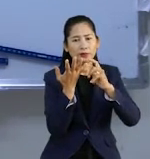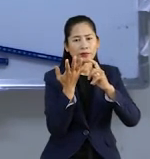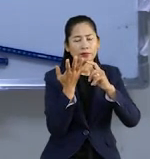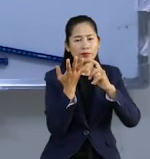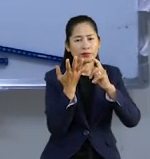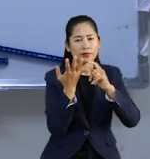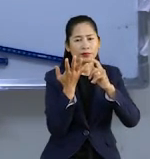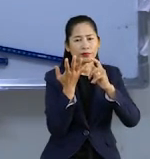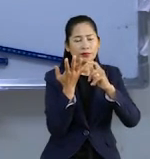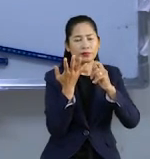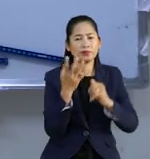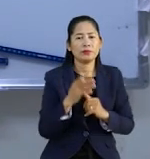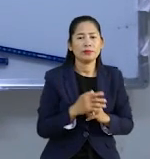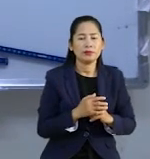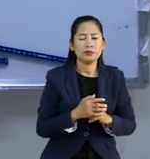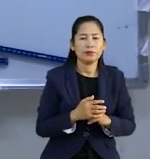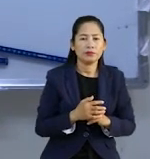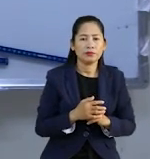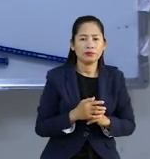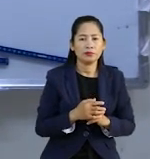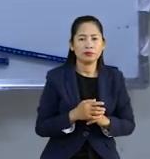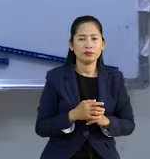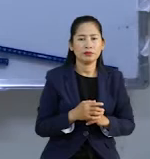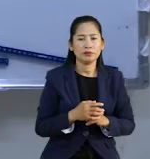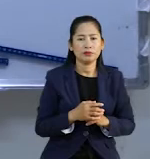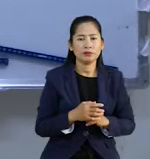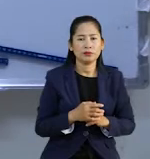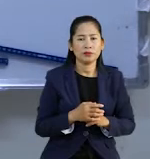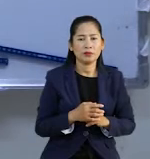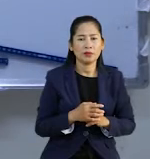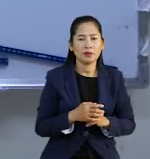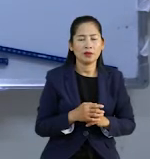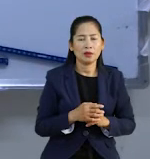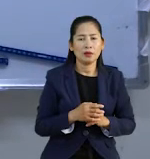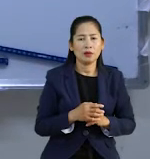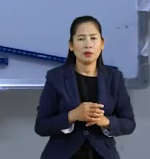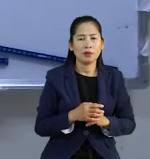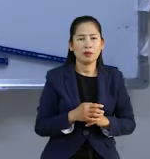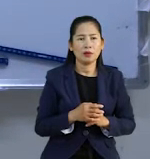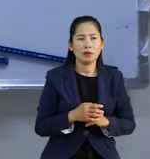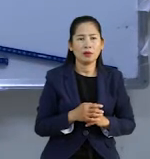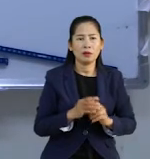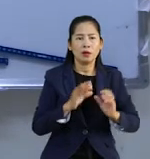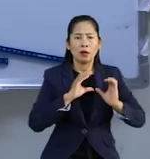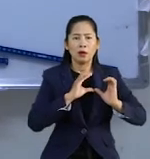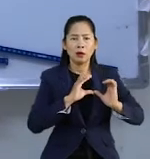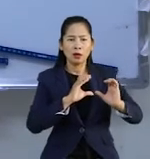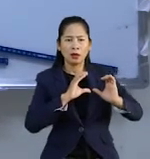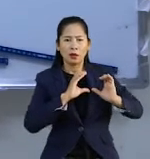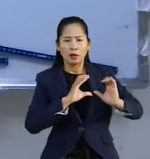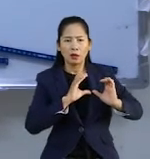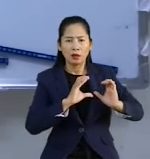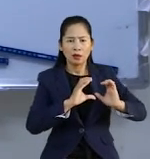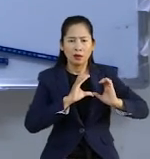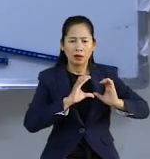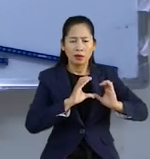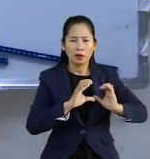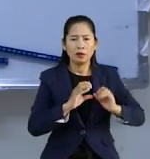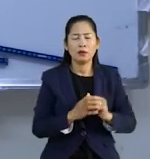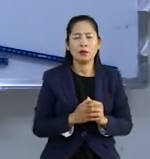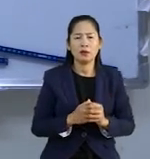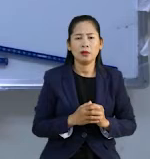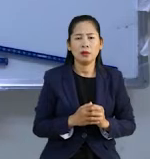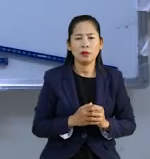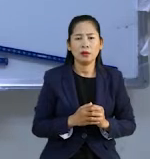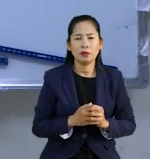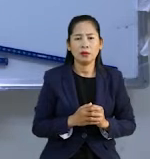กัดโซ่ไอบาดกัดโซ่ไอจับปีเพย์บาดเพย์กัดโซ่เอาไว้ก่อนกันนะยัง